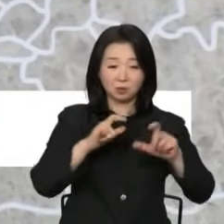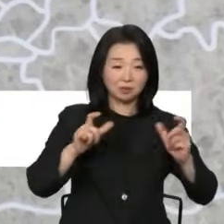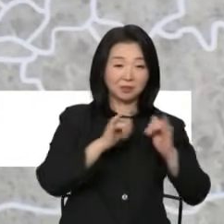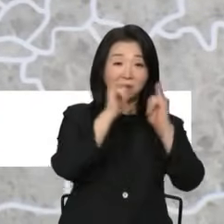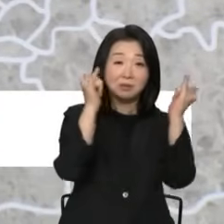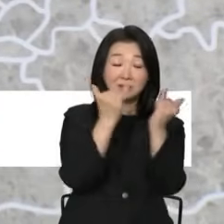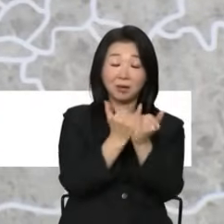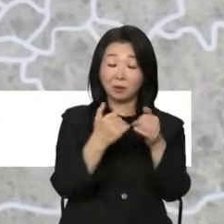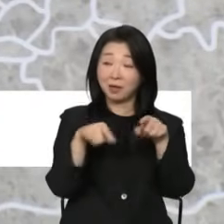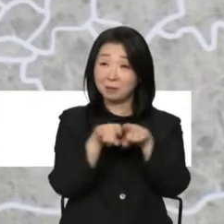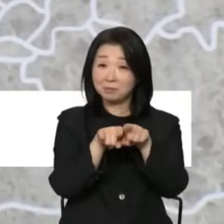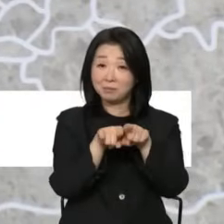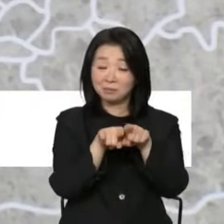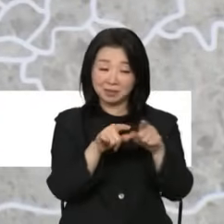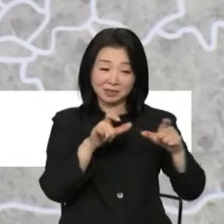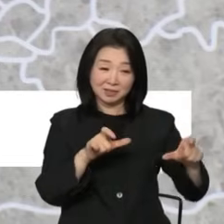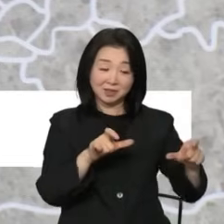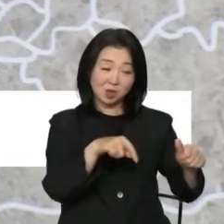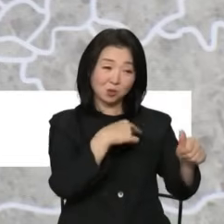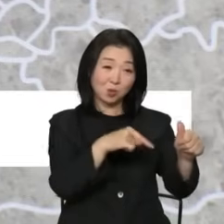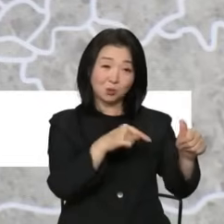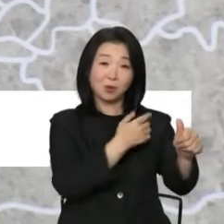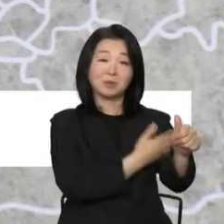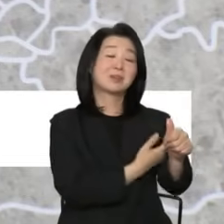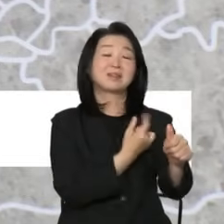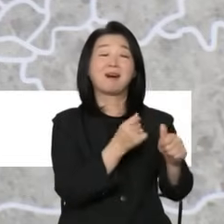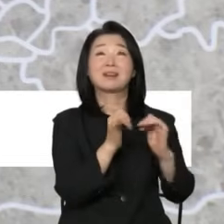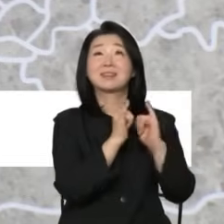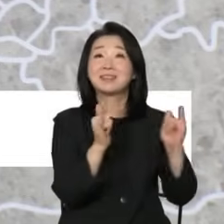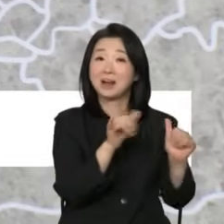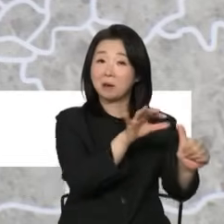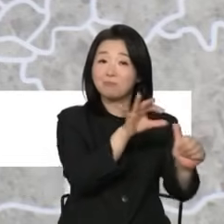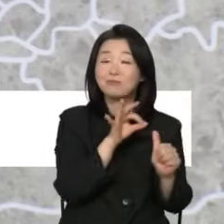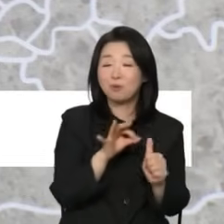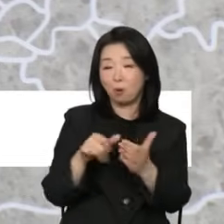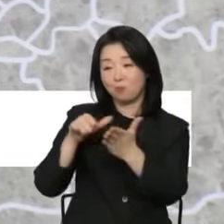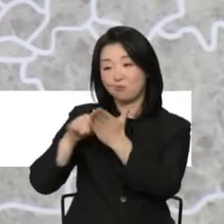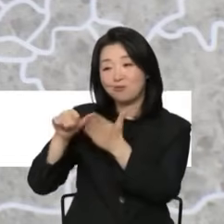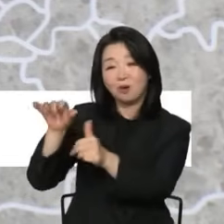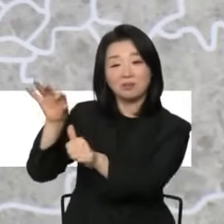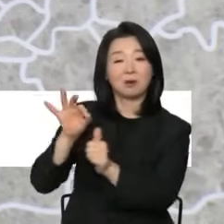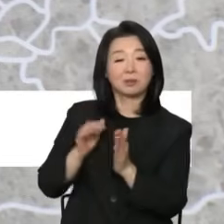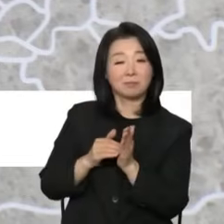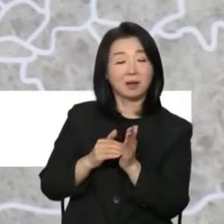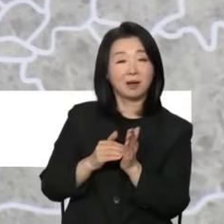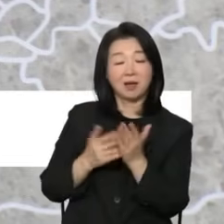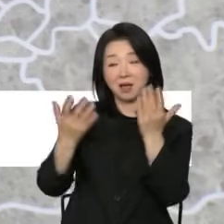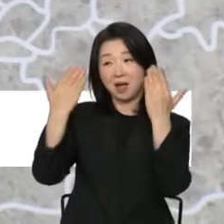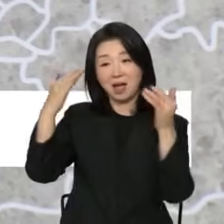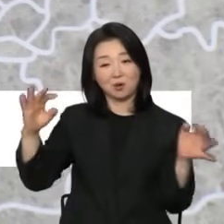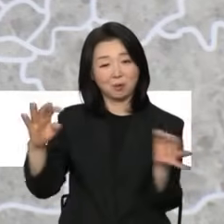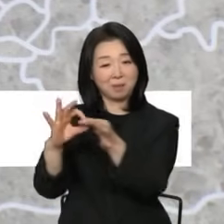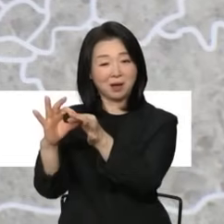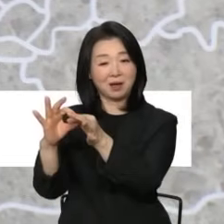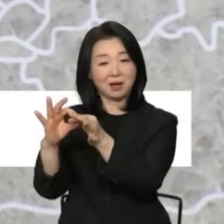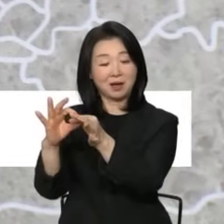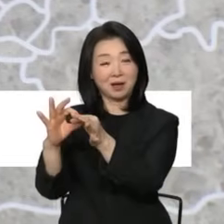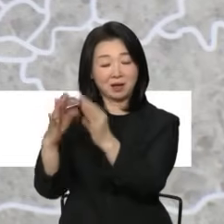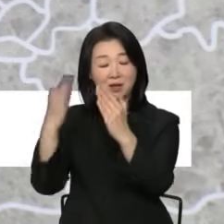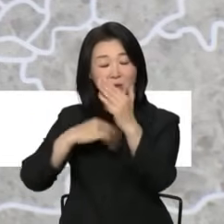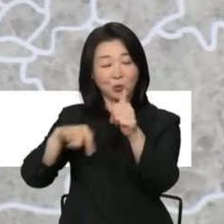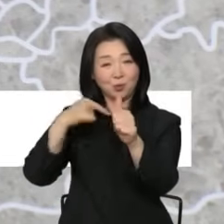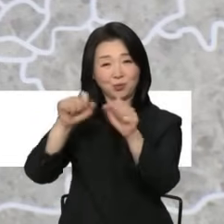지역의 풍부한 이제 교육적 역량, 뭐 인적 역량 또 물적 역량을 학교와 결합해서 공교육의